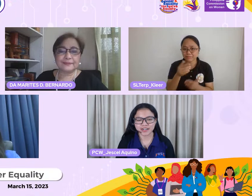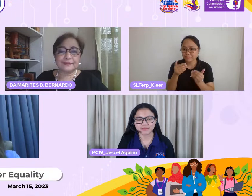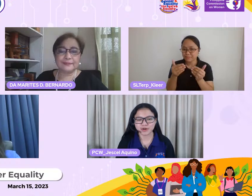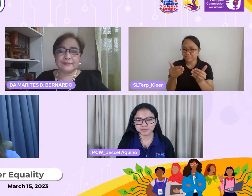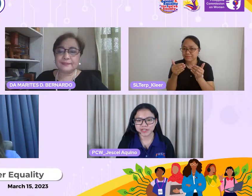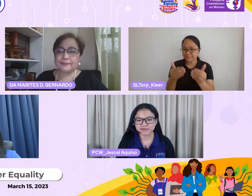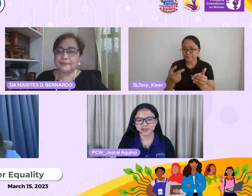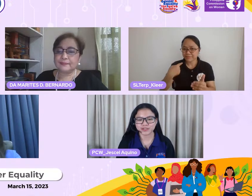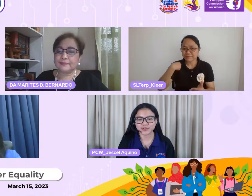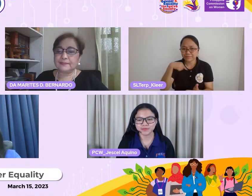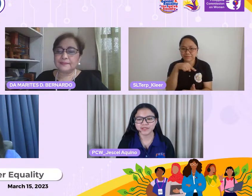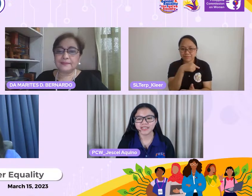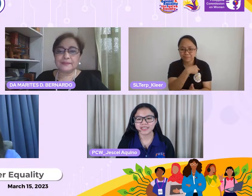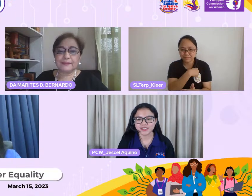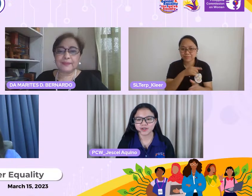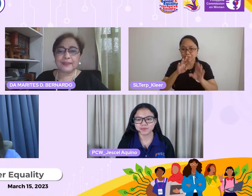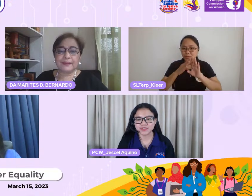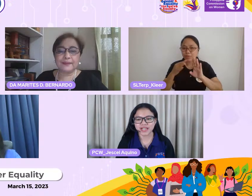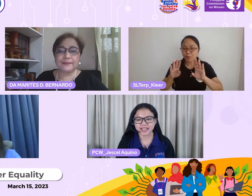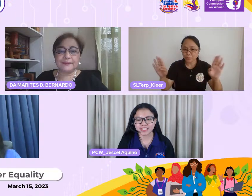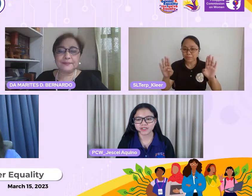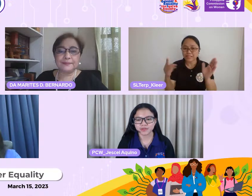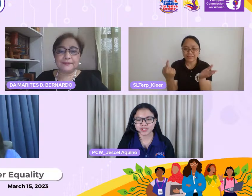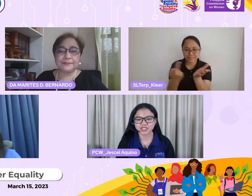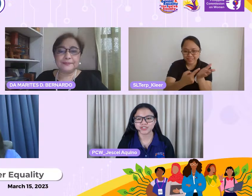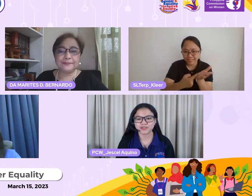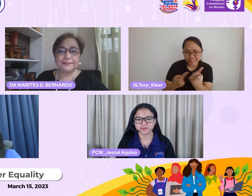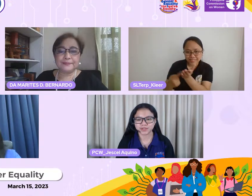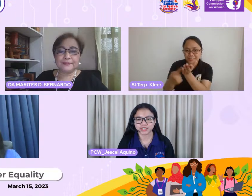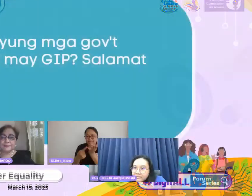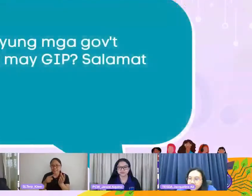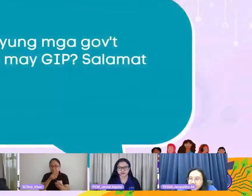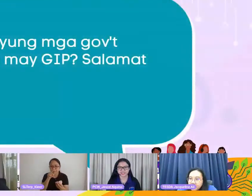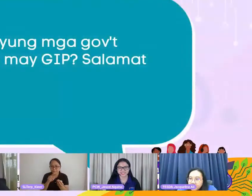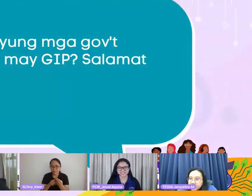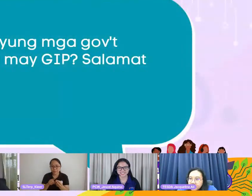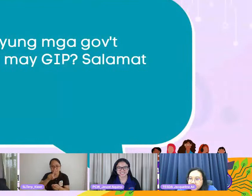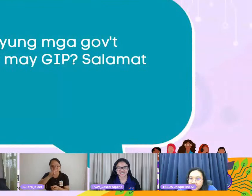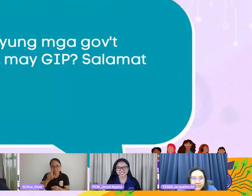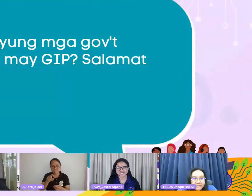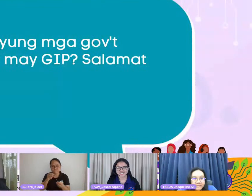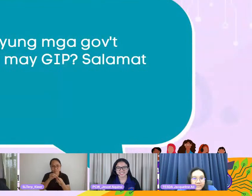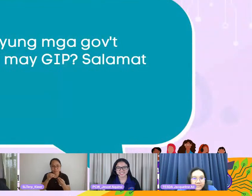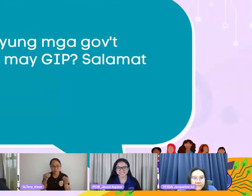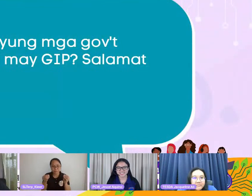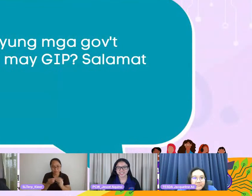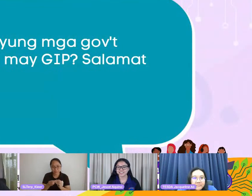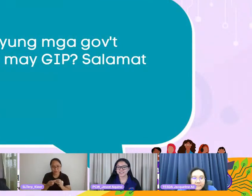ating open forum. Let's go po sa ating question number 4.